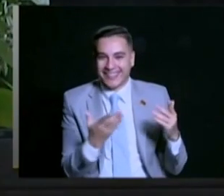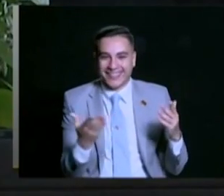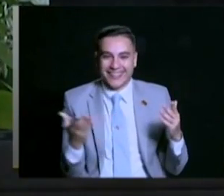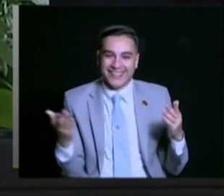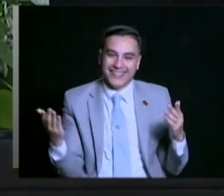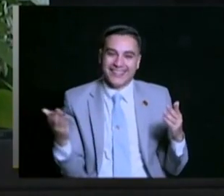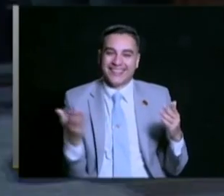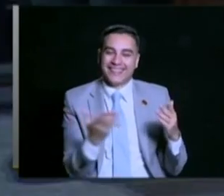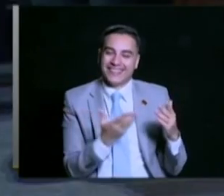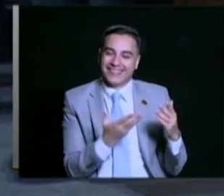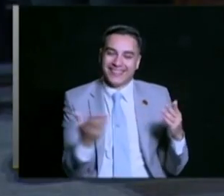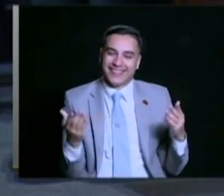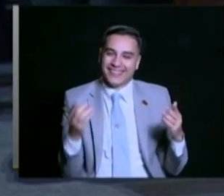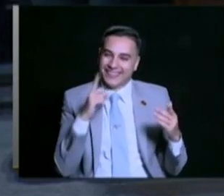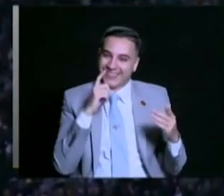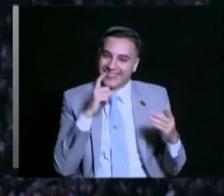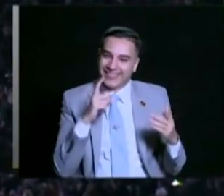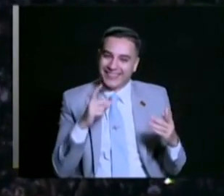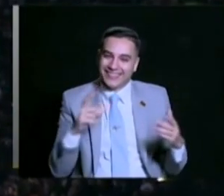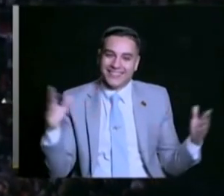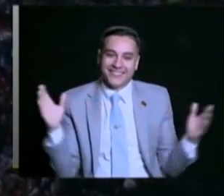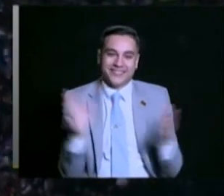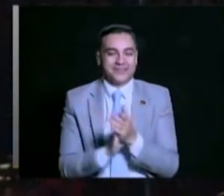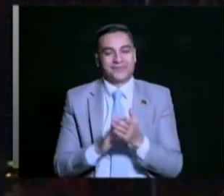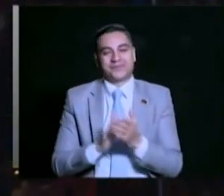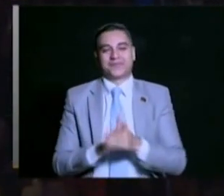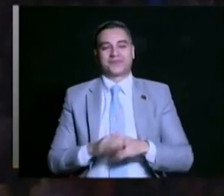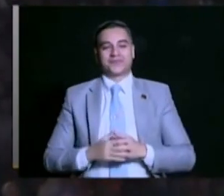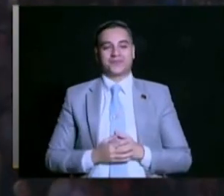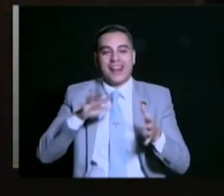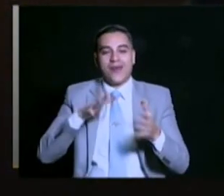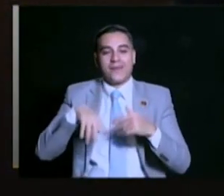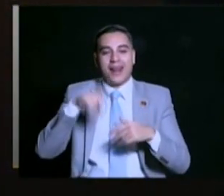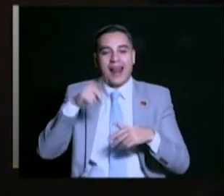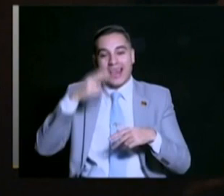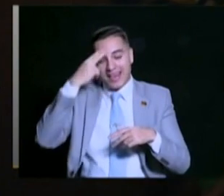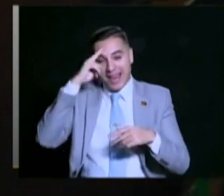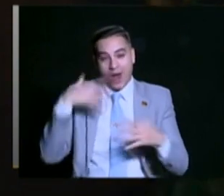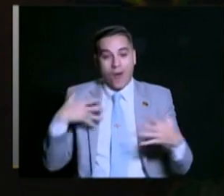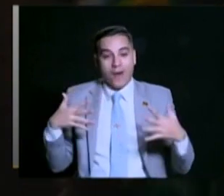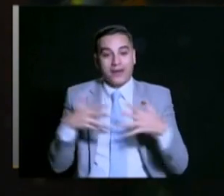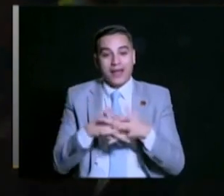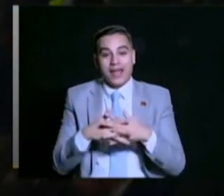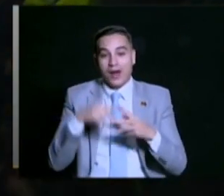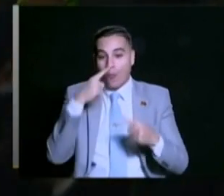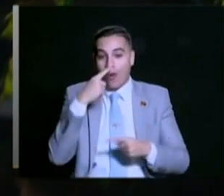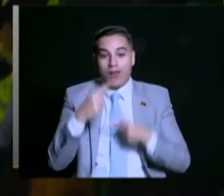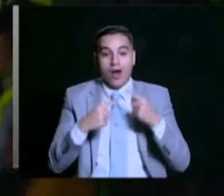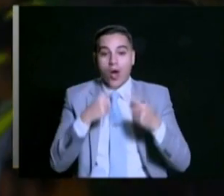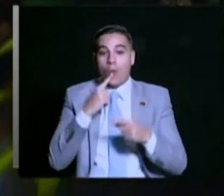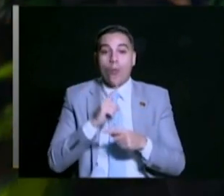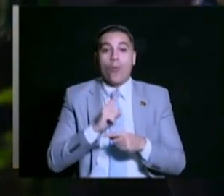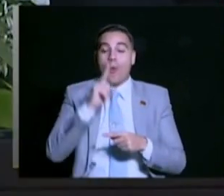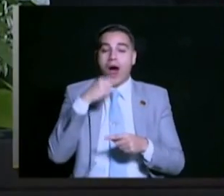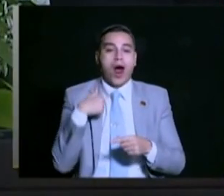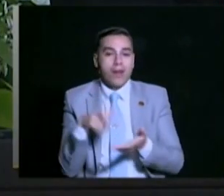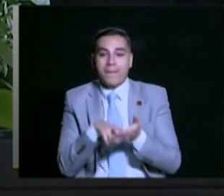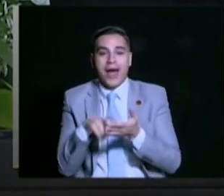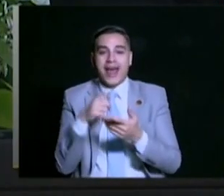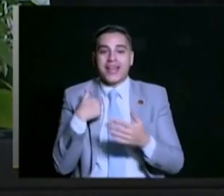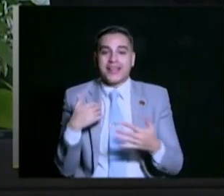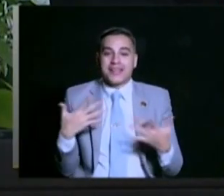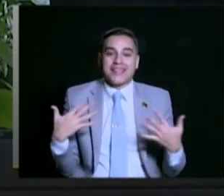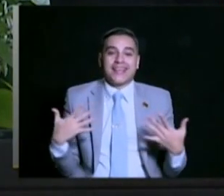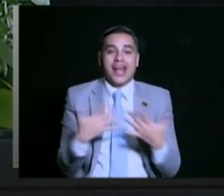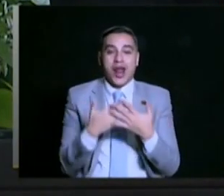يعني احنا شايفينك دلوقتي على على سكرين حاجه لذيذه جدا يعني انت عايشتنا في